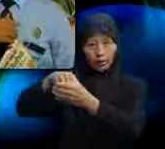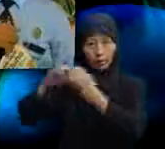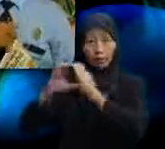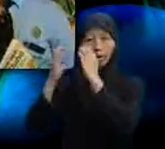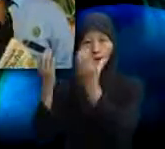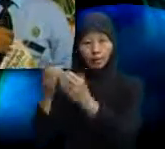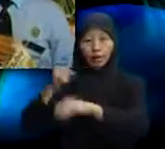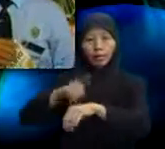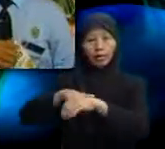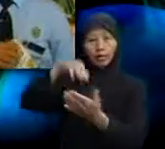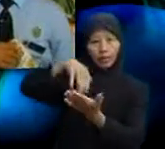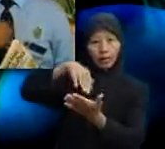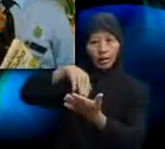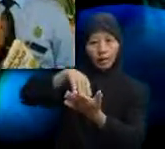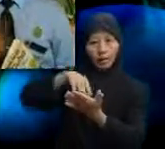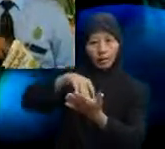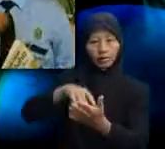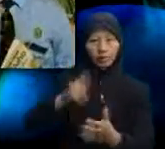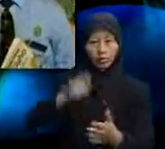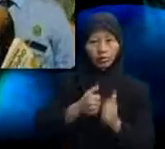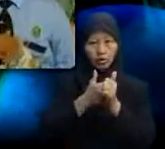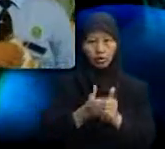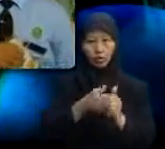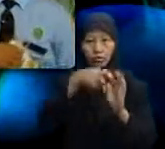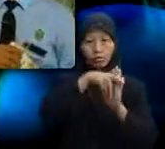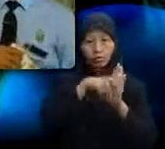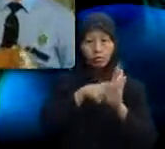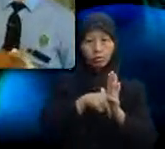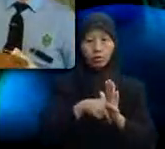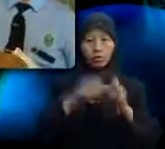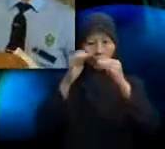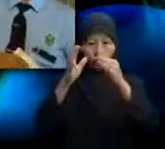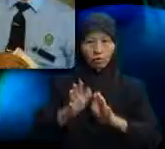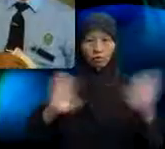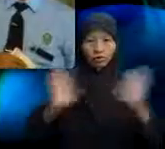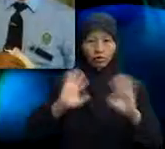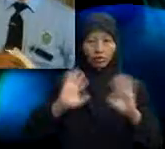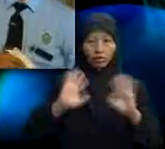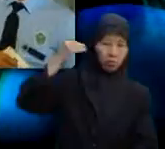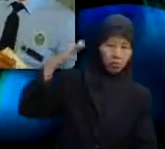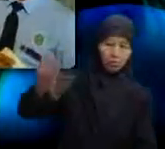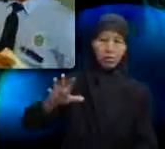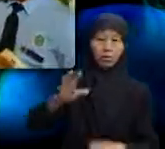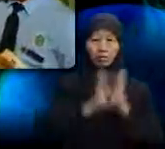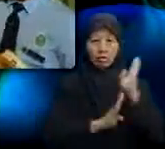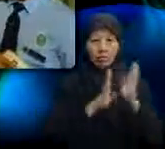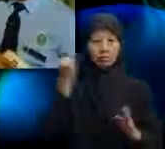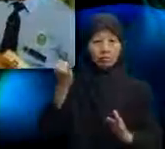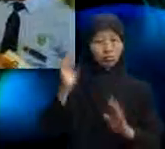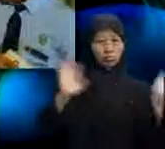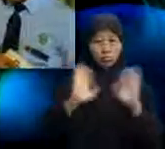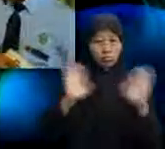dalam kelas, semasa pembelajaran berlaku, patuhilah arahan guru. Jangan ingkar atau melakukan tingkah laku